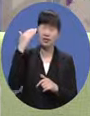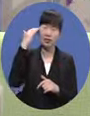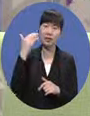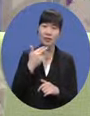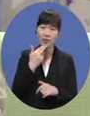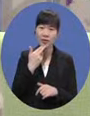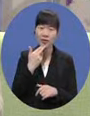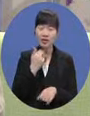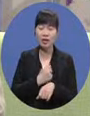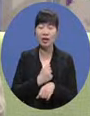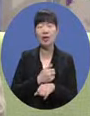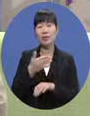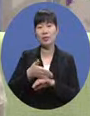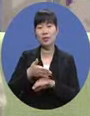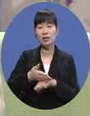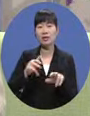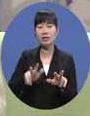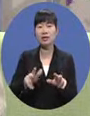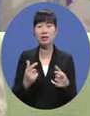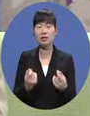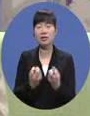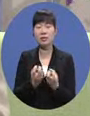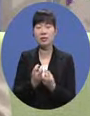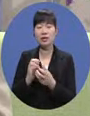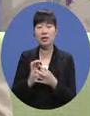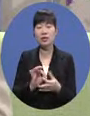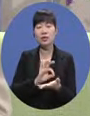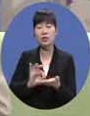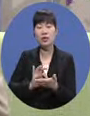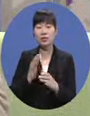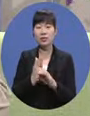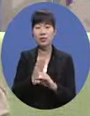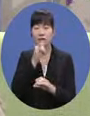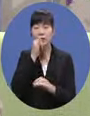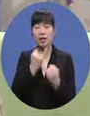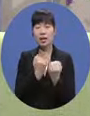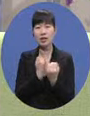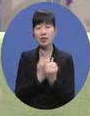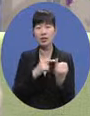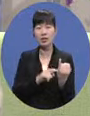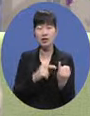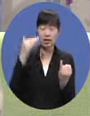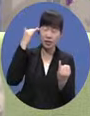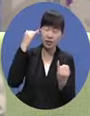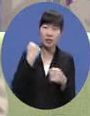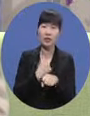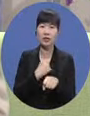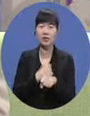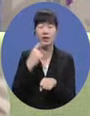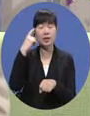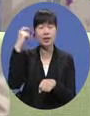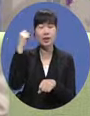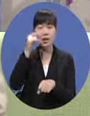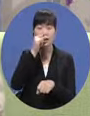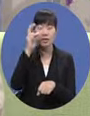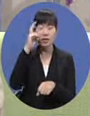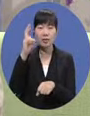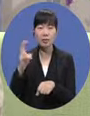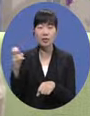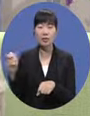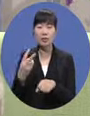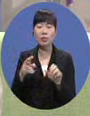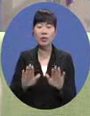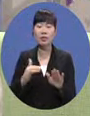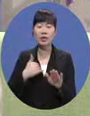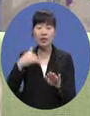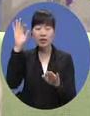거예요. 그래주면 고마워. 근데 지금 같은 방법을 계속 쓰면 아줌마는 네가 괴롭히는 거라고 생각을 할 거야. 네. 그리고